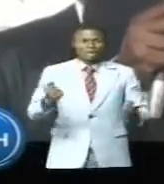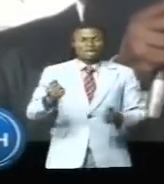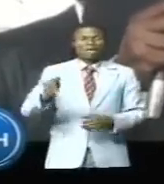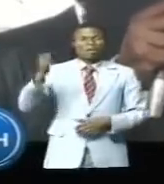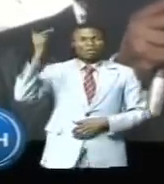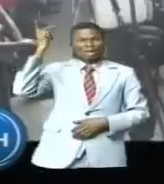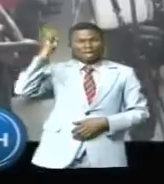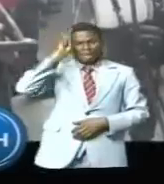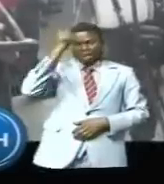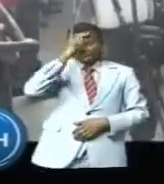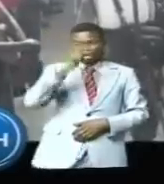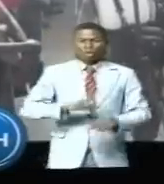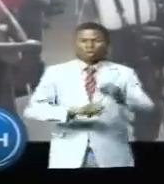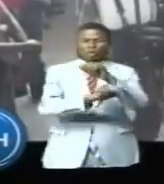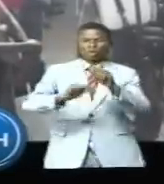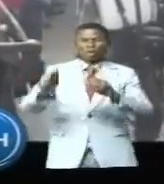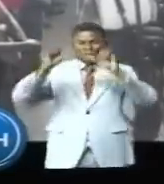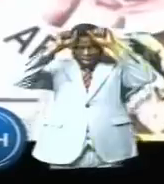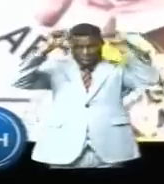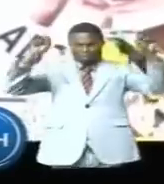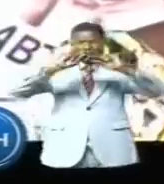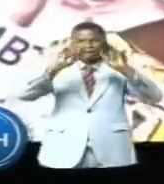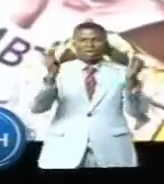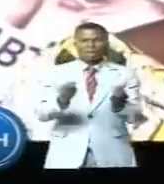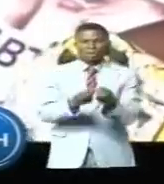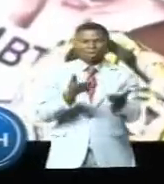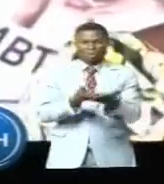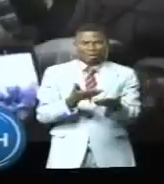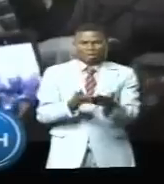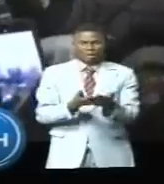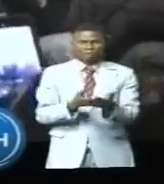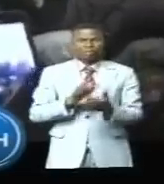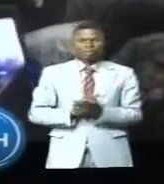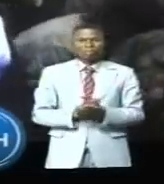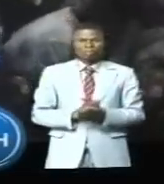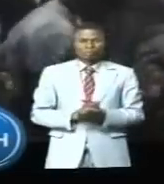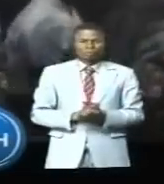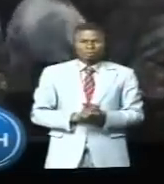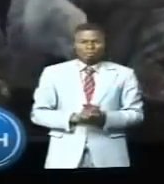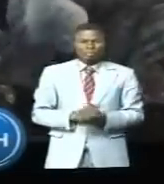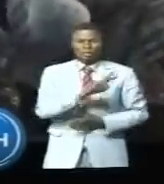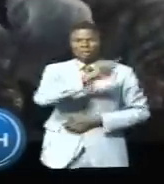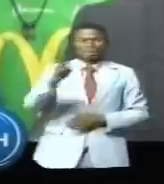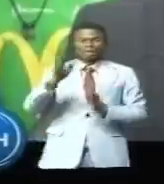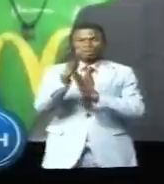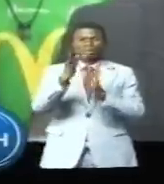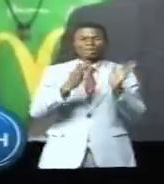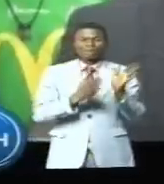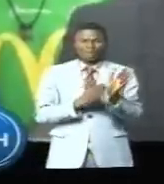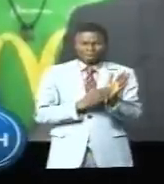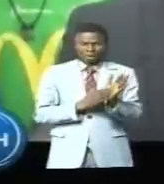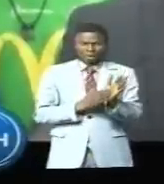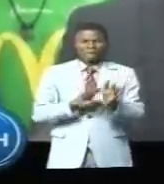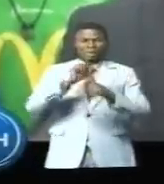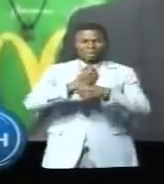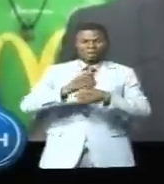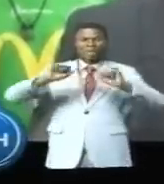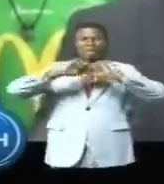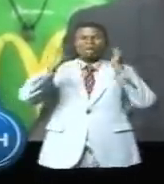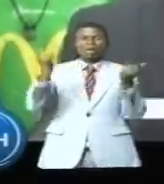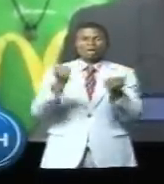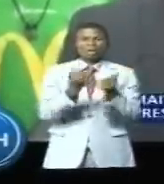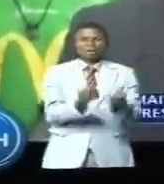Tosungana par le président de cette association, maître Nico Futu. À l'an 2019, j'ai créé